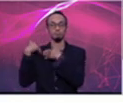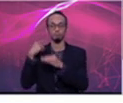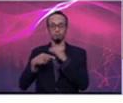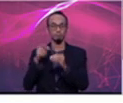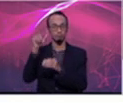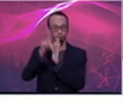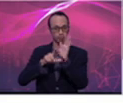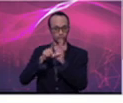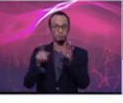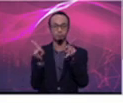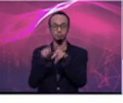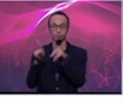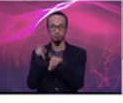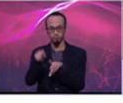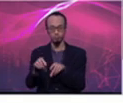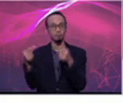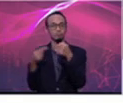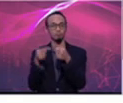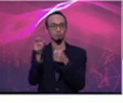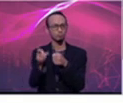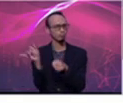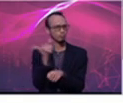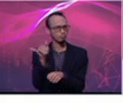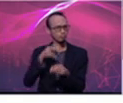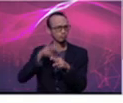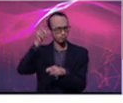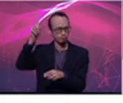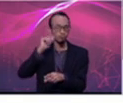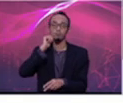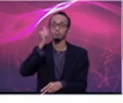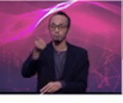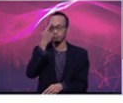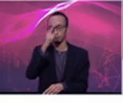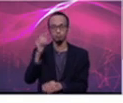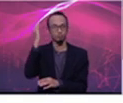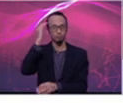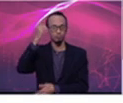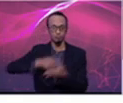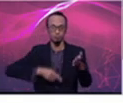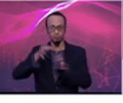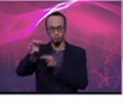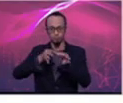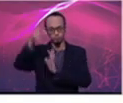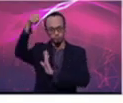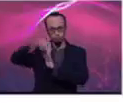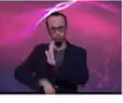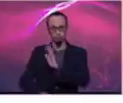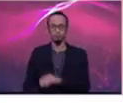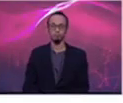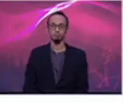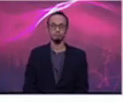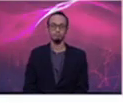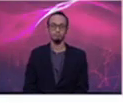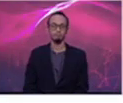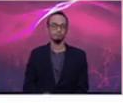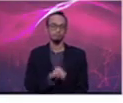logo kasut didakwa seakan-akan mirip kalimah Allah esok bagi mendapatkan penjelasan lanjut